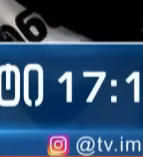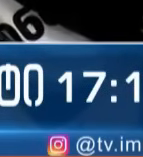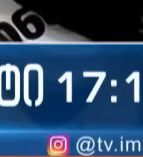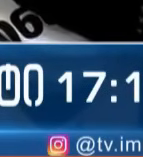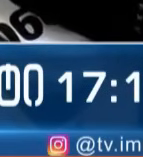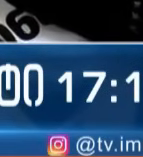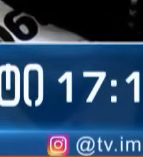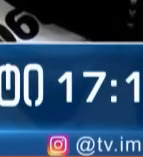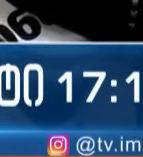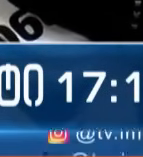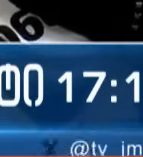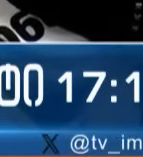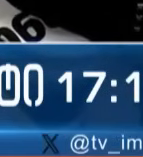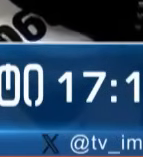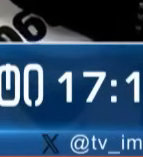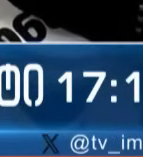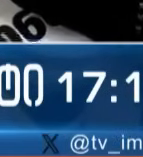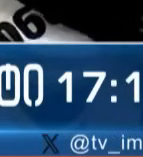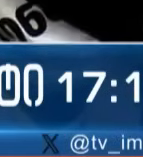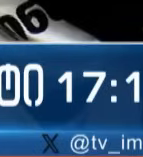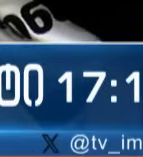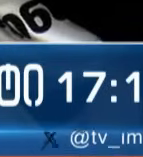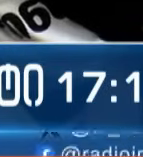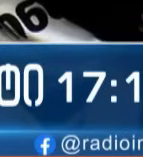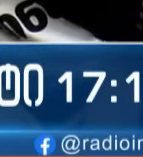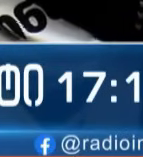რომ სტრასბურგის სასამართლოს დაედასტურებინა